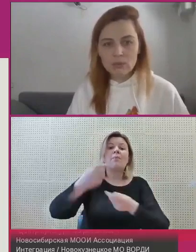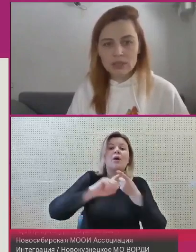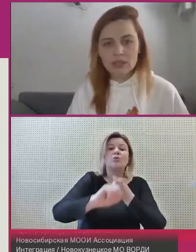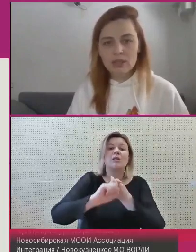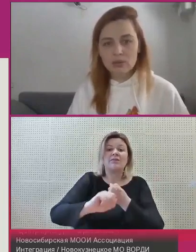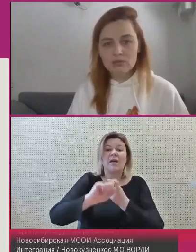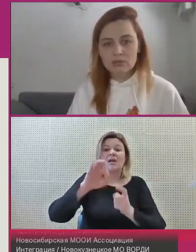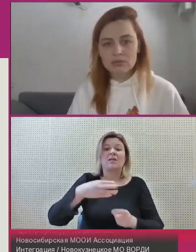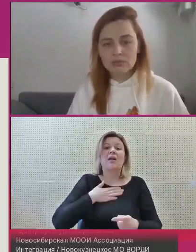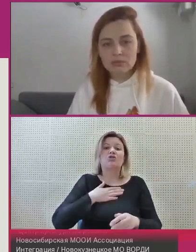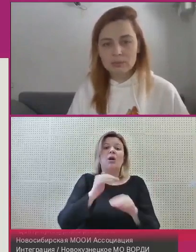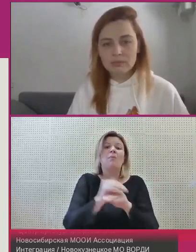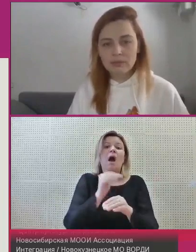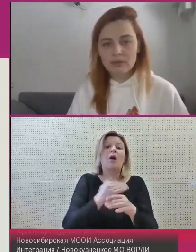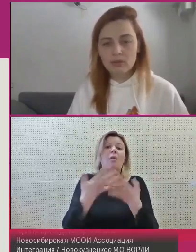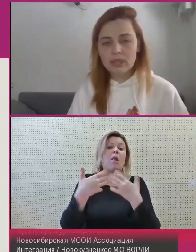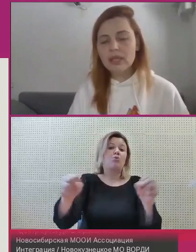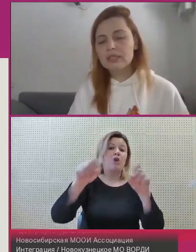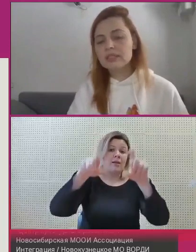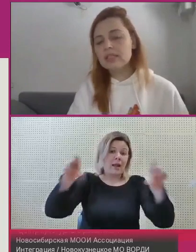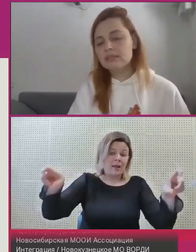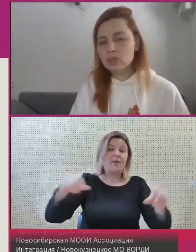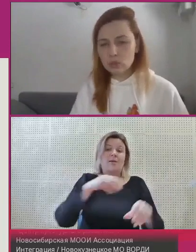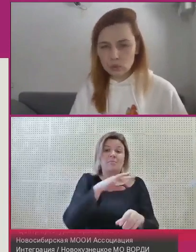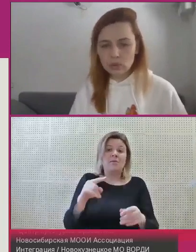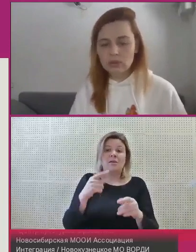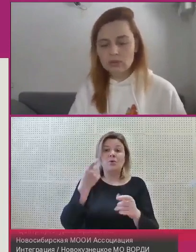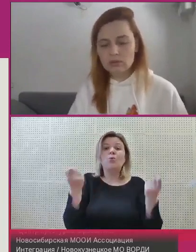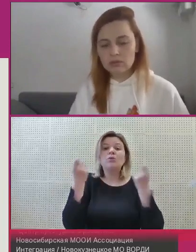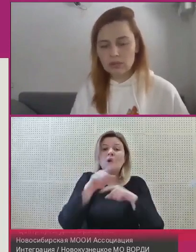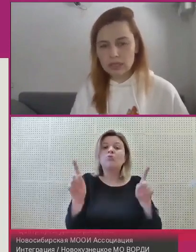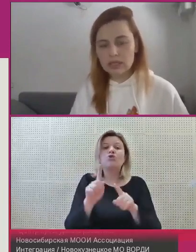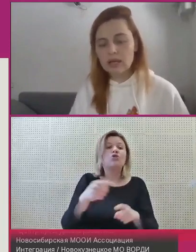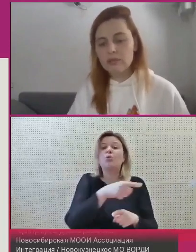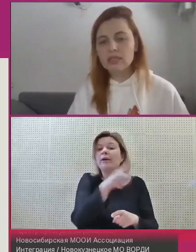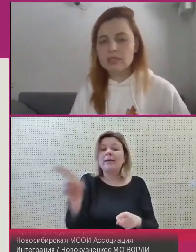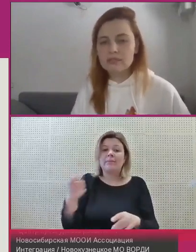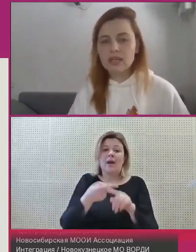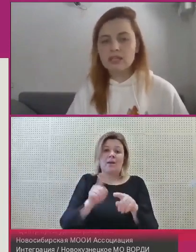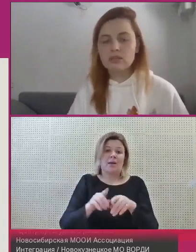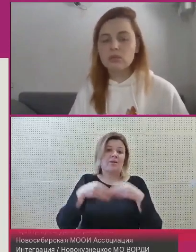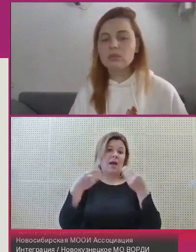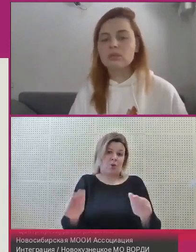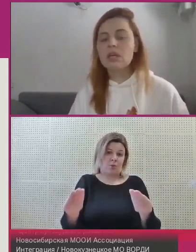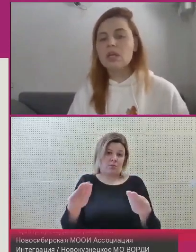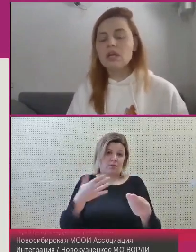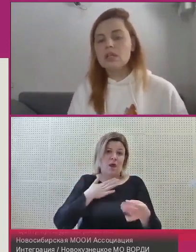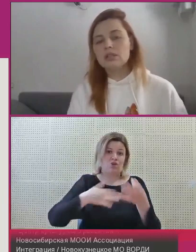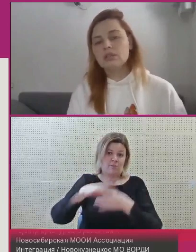а что им это дает. Вот. Это, кстати, в структуре есть, да, обратная связь